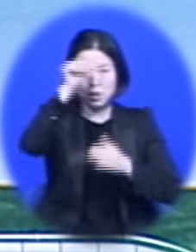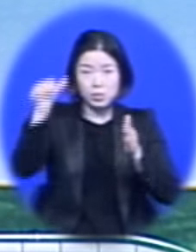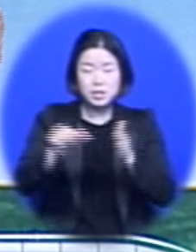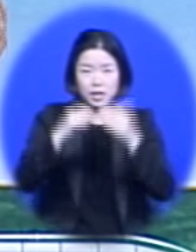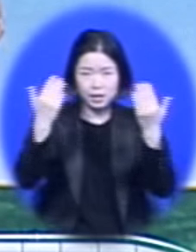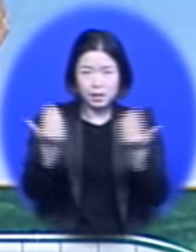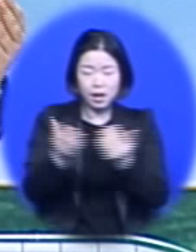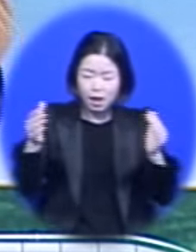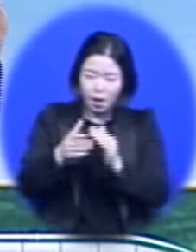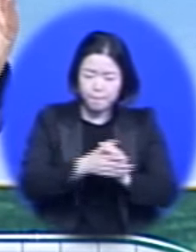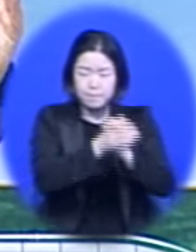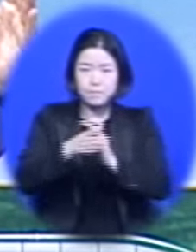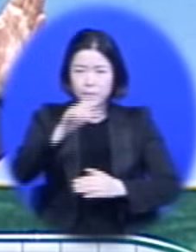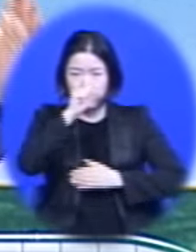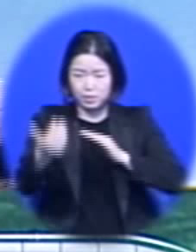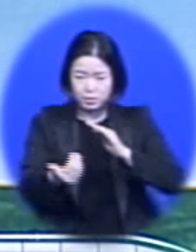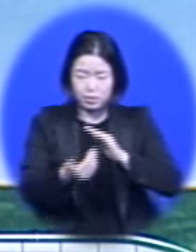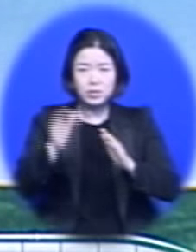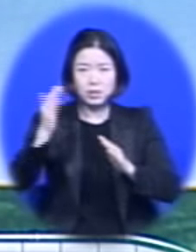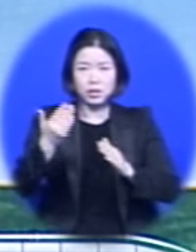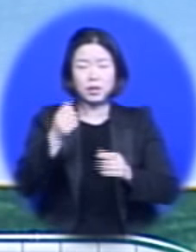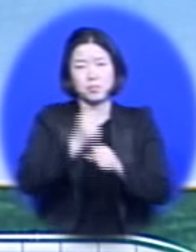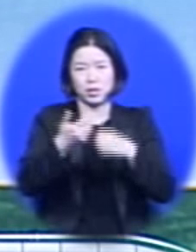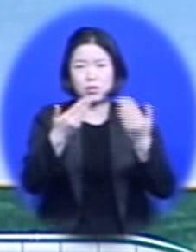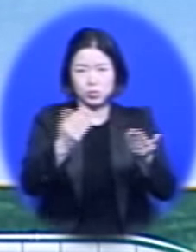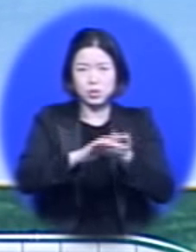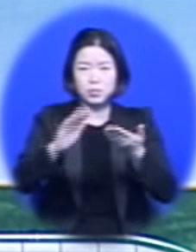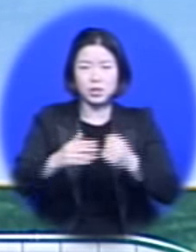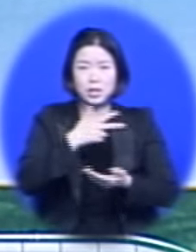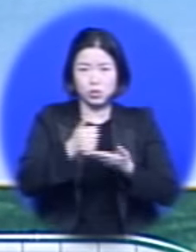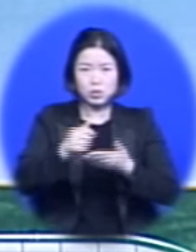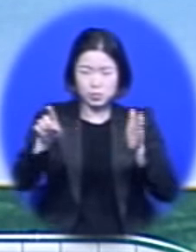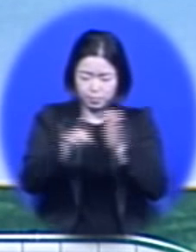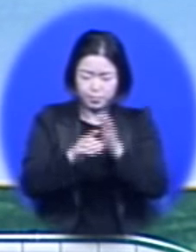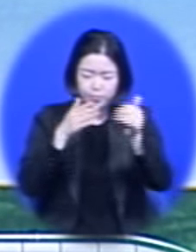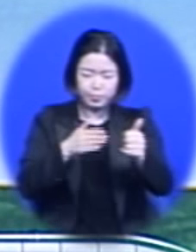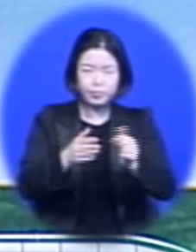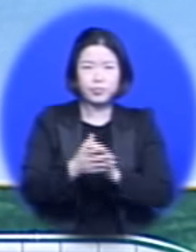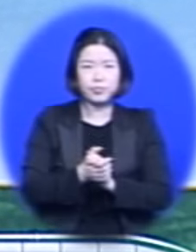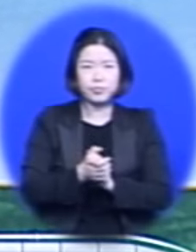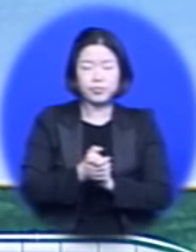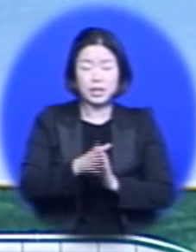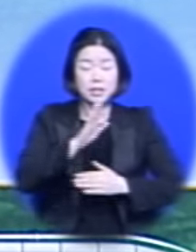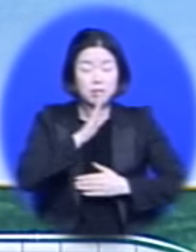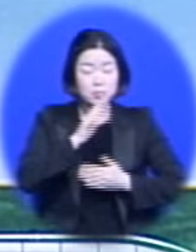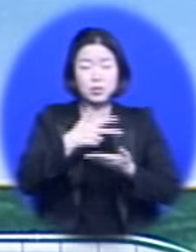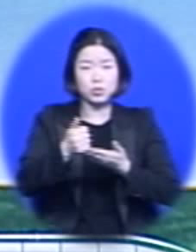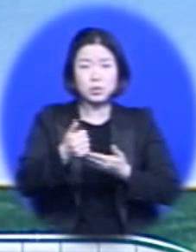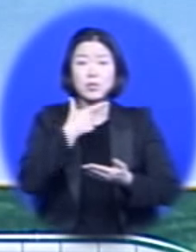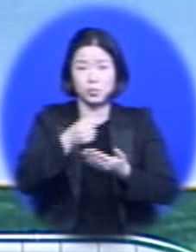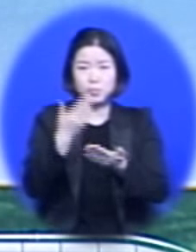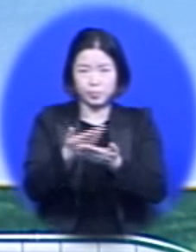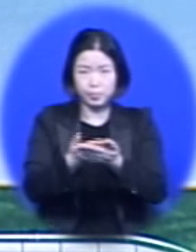다 협력하여 선이 되게 해주십니다. 주님을 신뢰하십시오. 정말 주님을